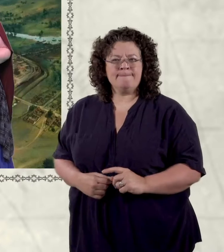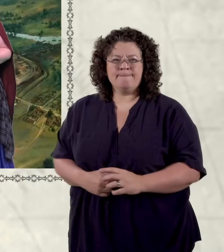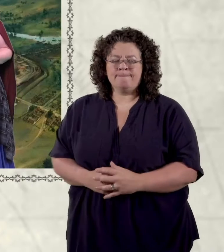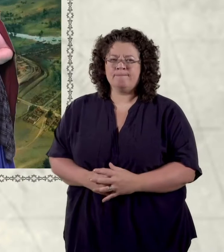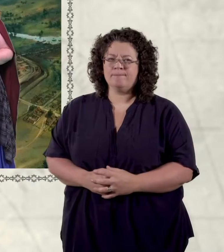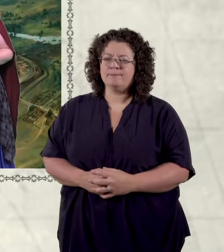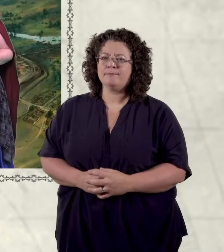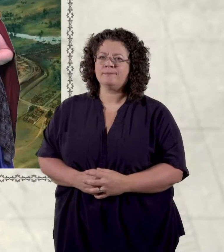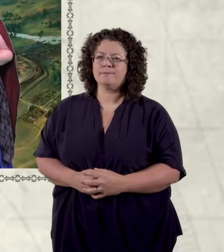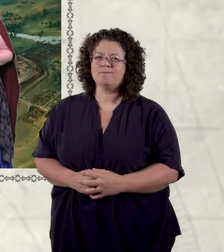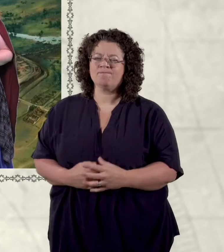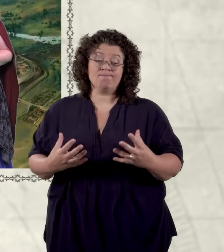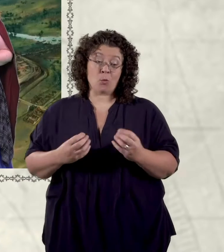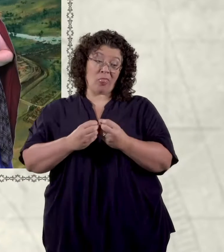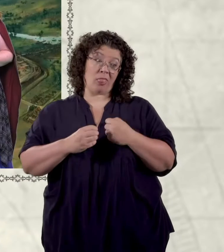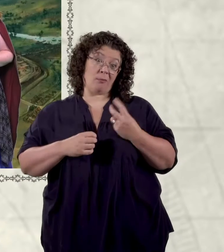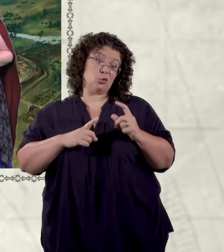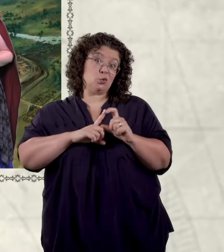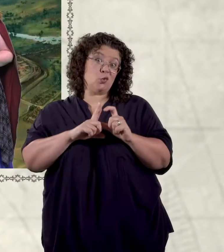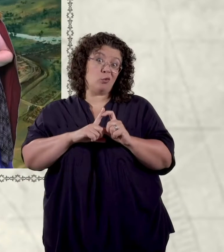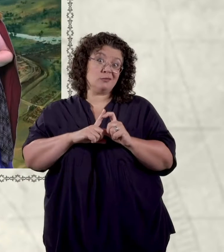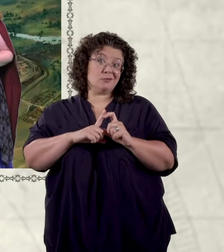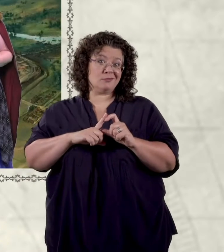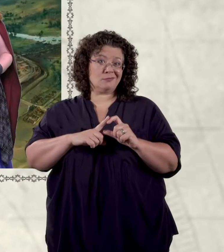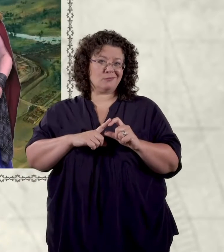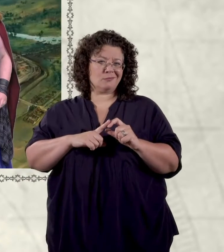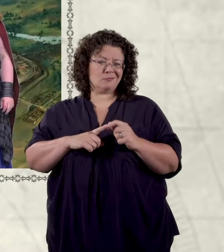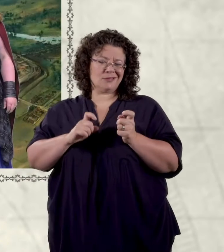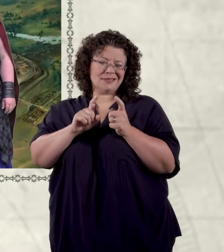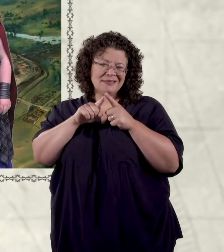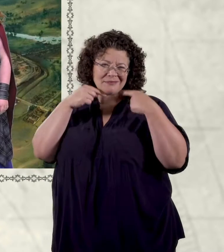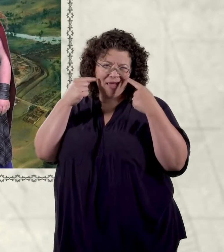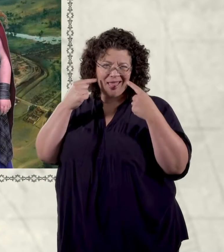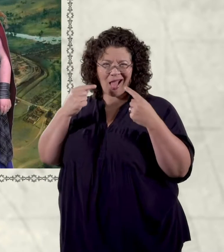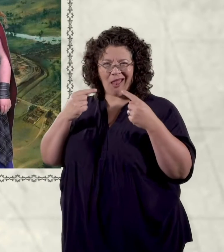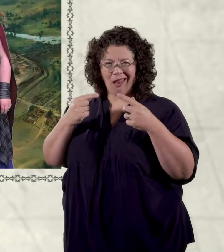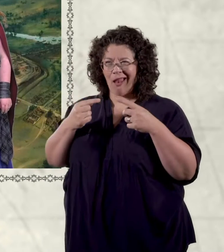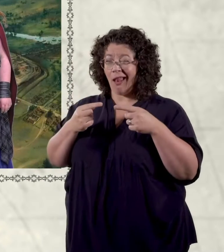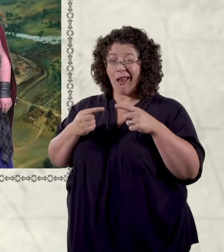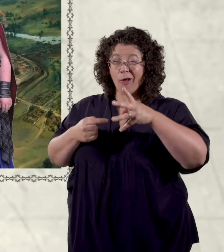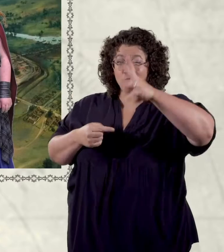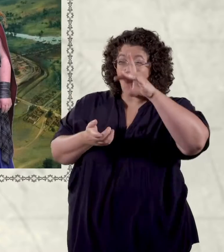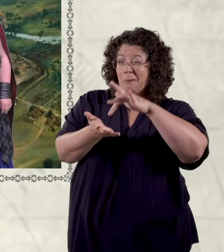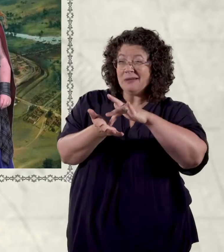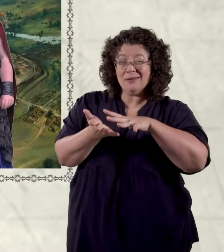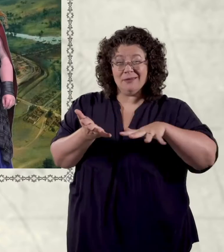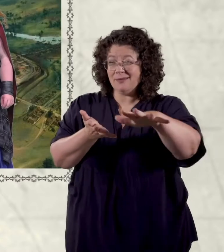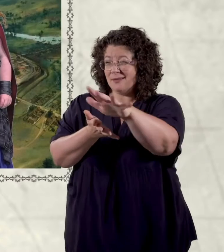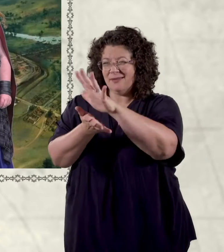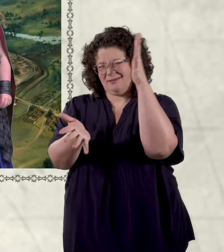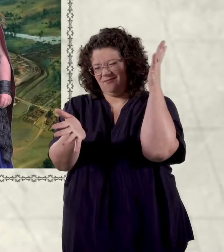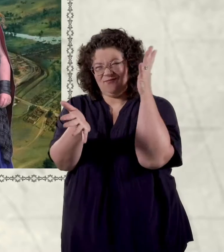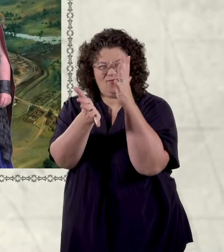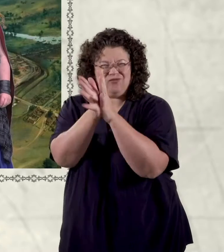Clodiws oedd y dyn oedd wedi dweud wrth y Rhufeiniaid ddod i Brydain yn y lle cyntaf. A'i fai oedd